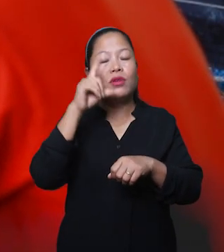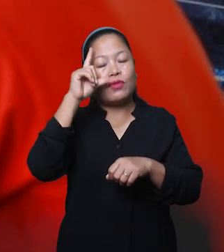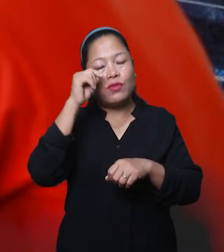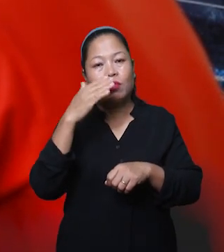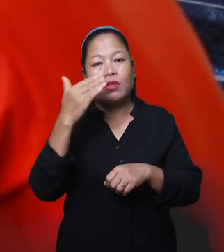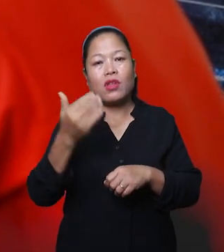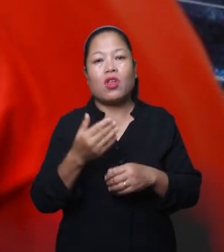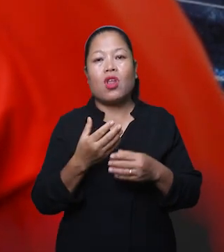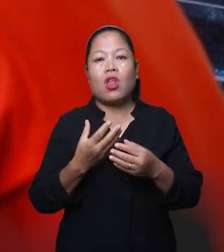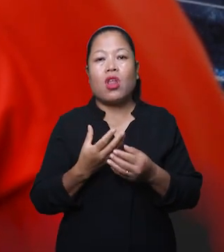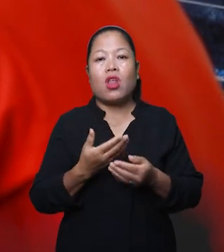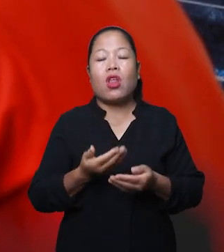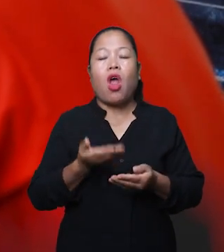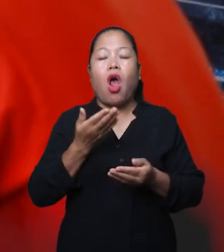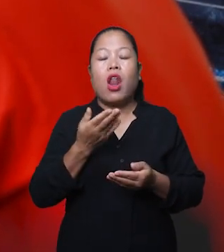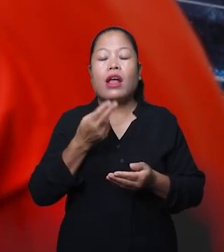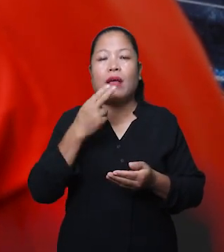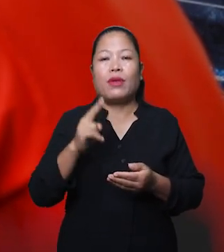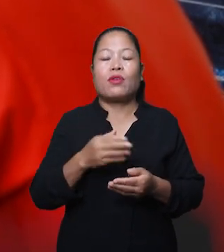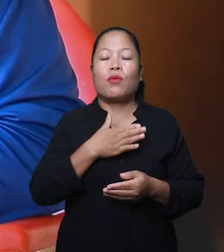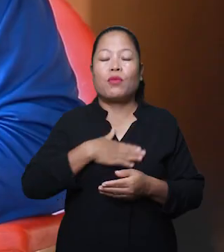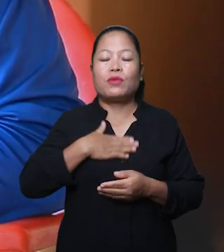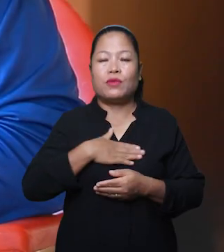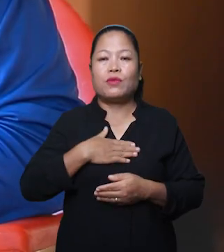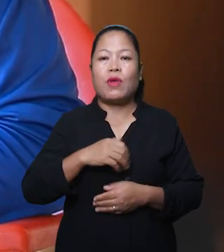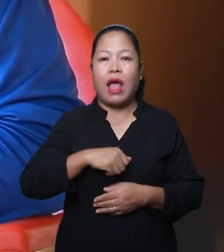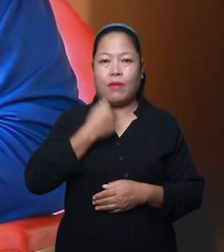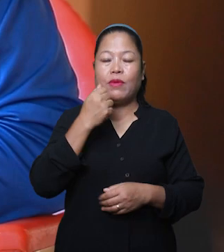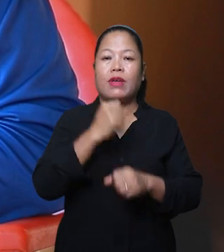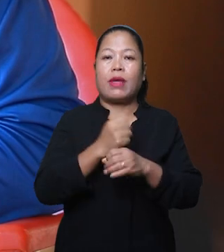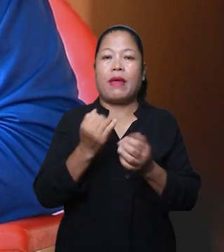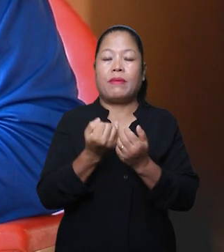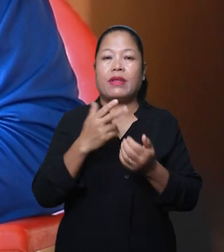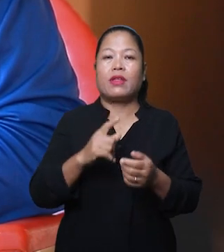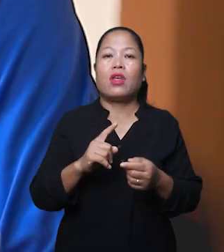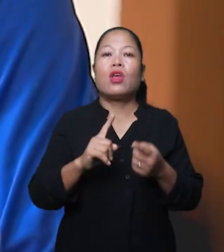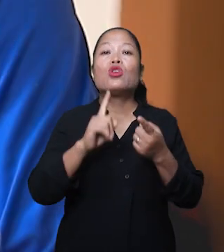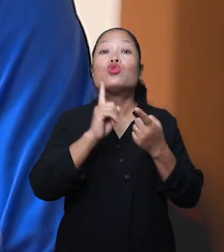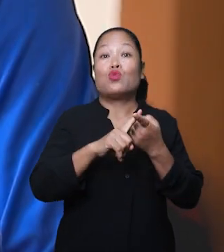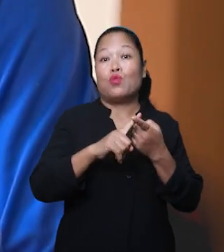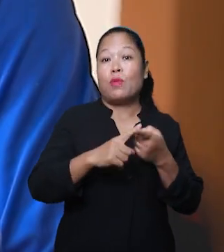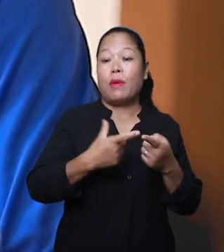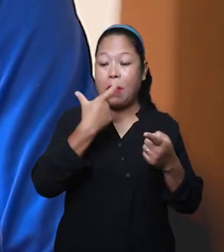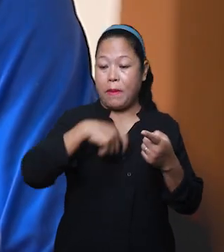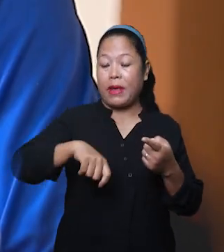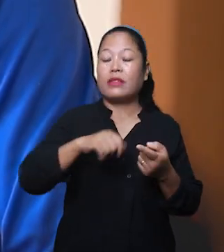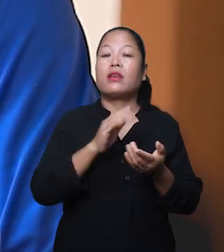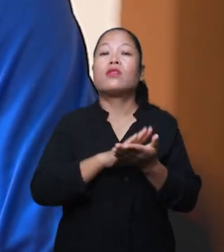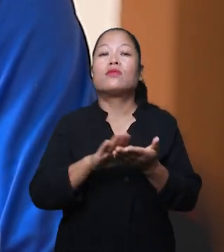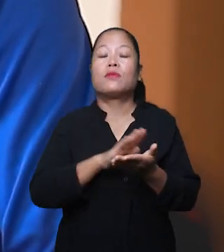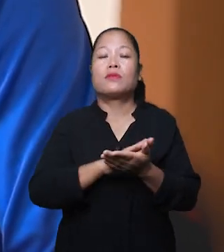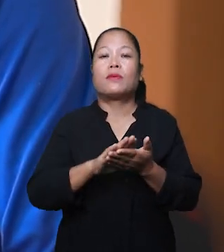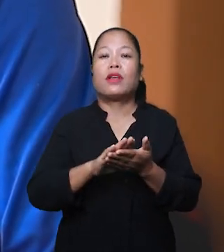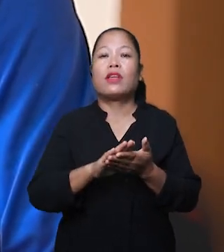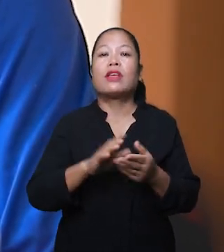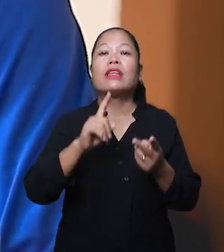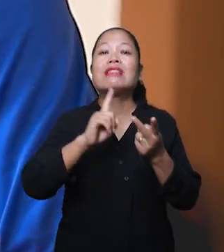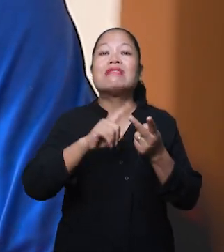नै हल्का सजिलो भएको महसुस भयो र आफ्नो काम आफै गर्न सके फर्स्टमा त म व्यक्तिगत सरसफाई गरेँ